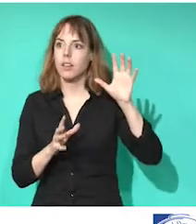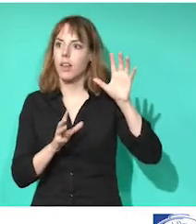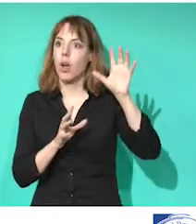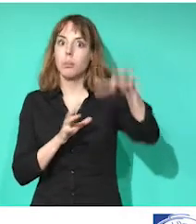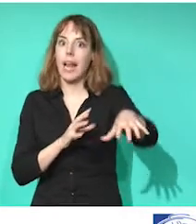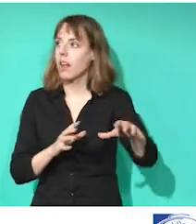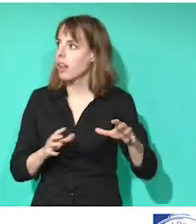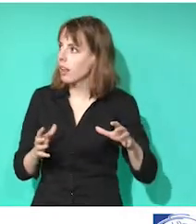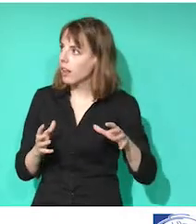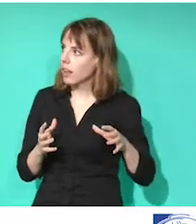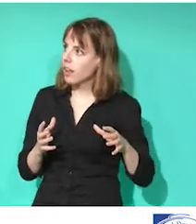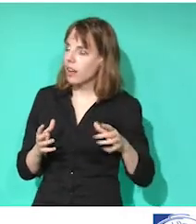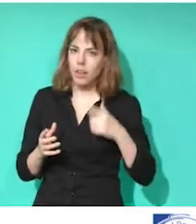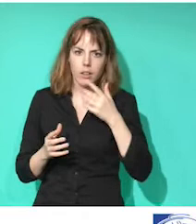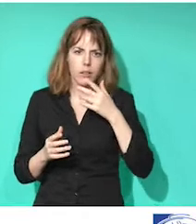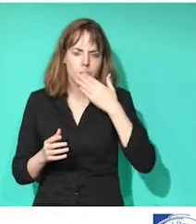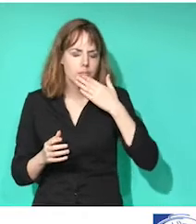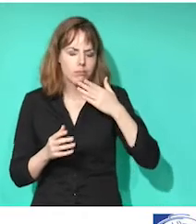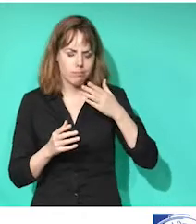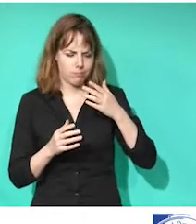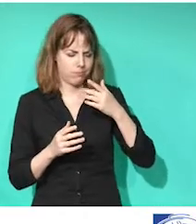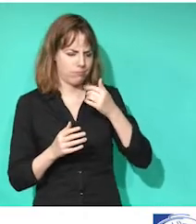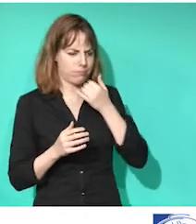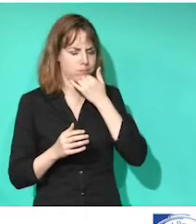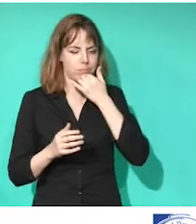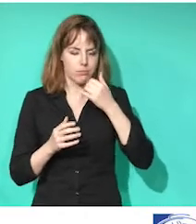redit ? Enfin, vous avez compris, quoi.